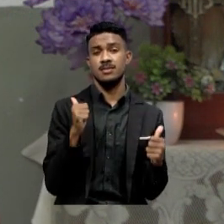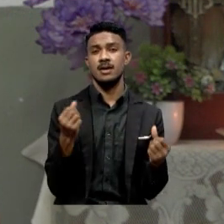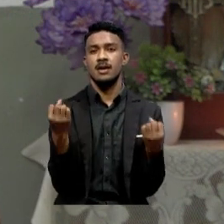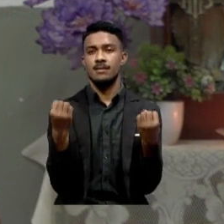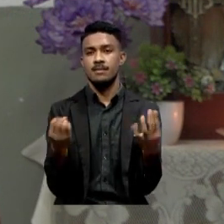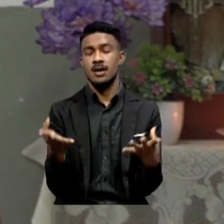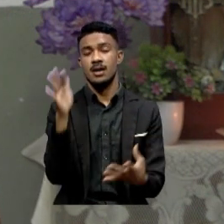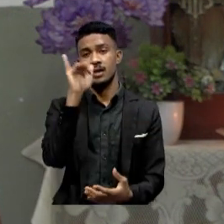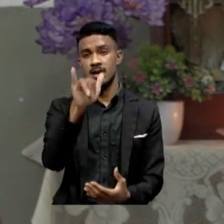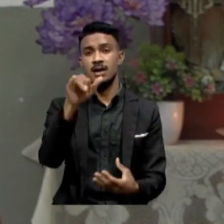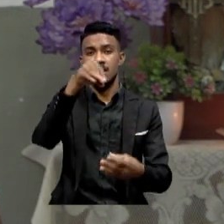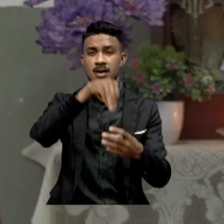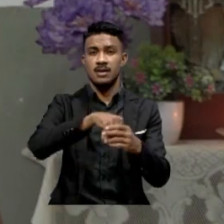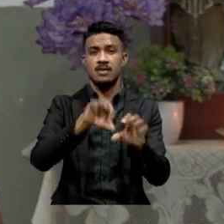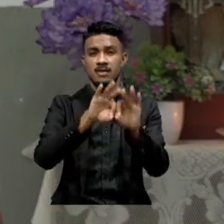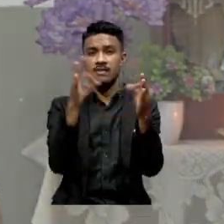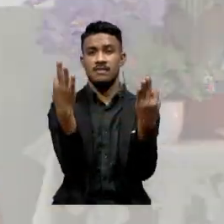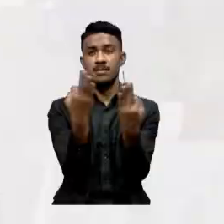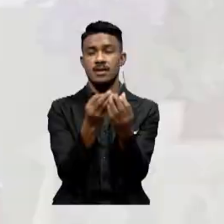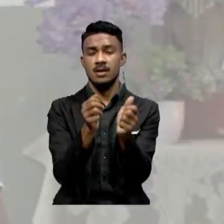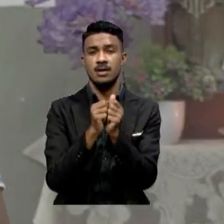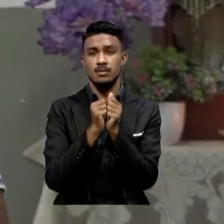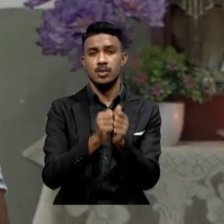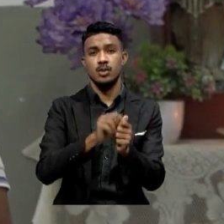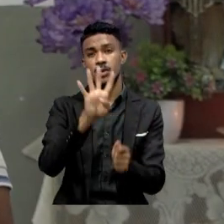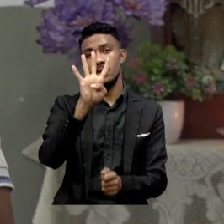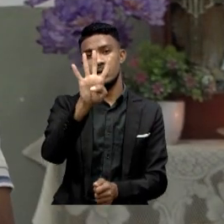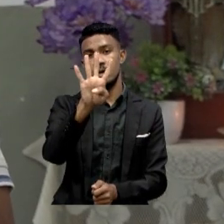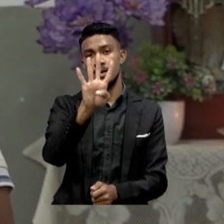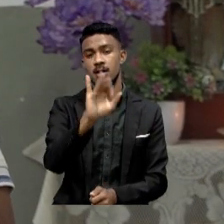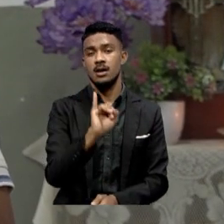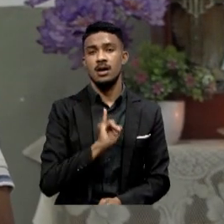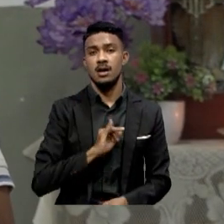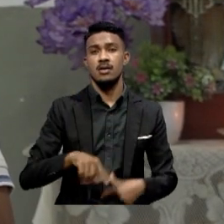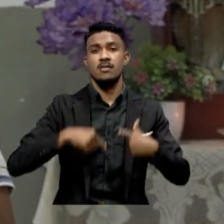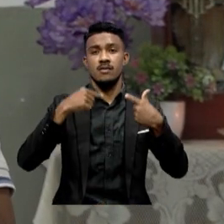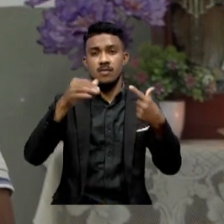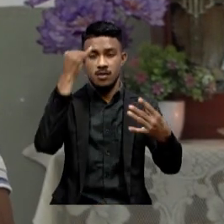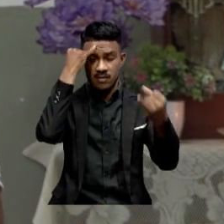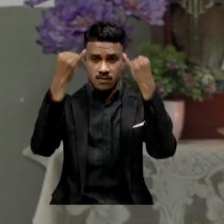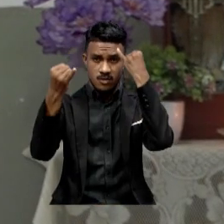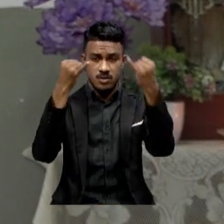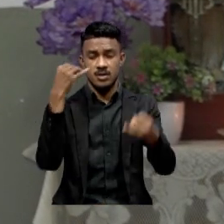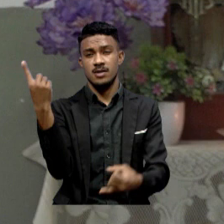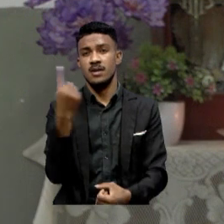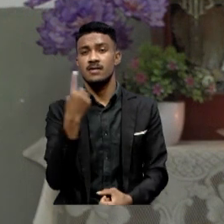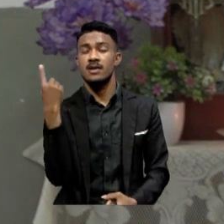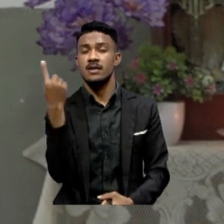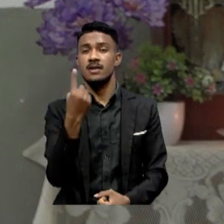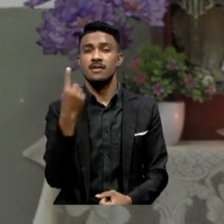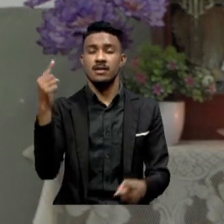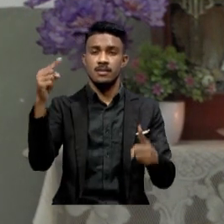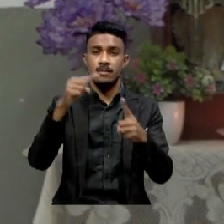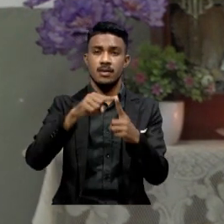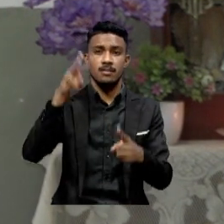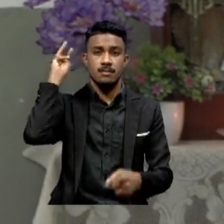yalara ne keluarga mutu kala hat nebe hau informa bibik no ba bibik ba ministeru